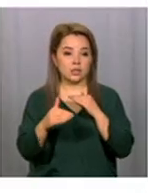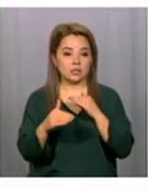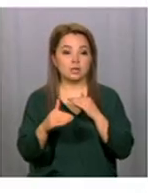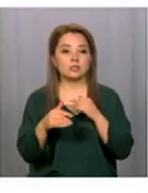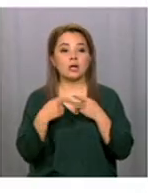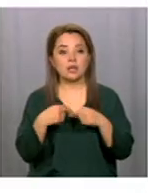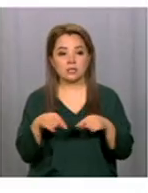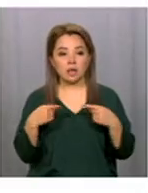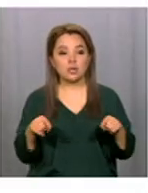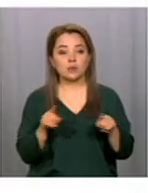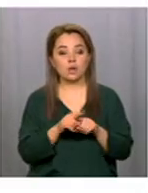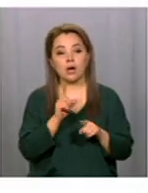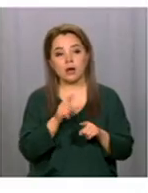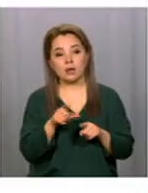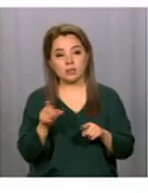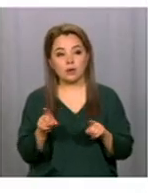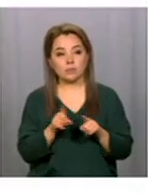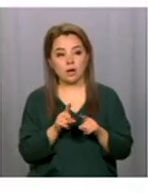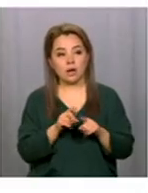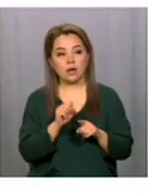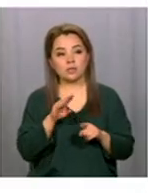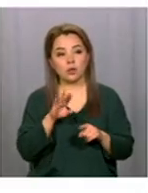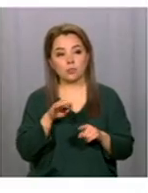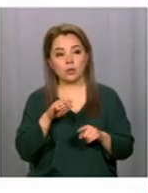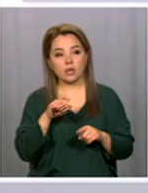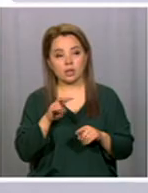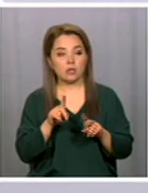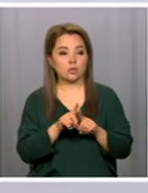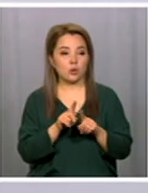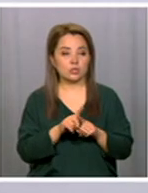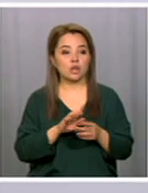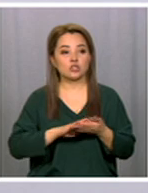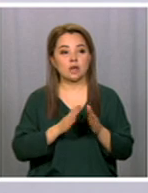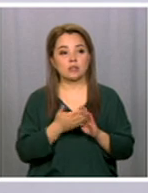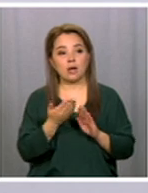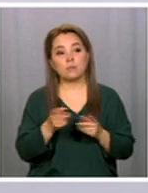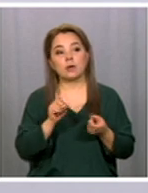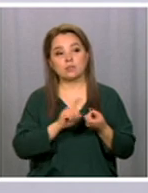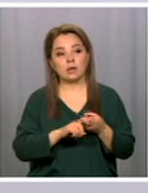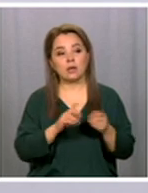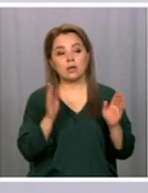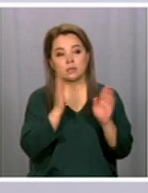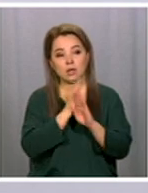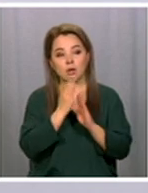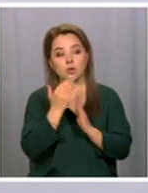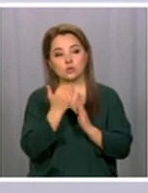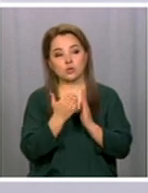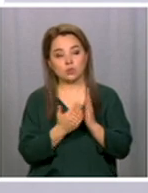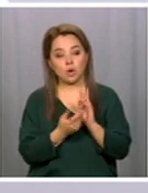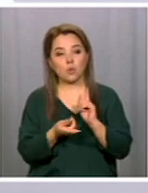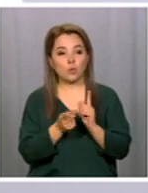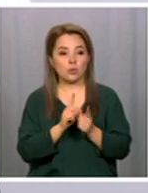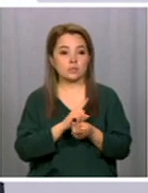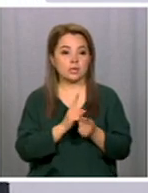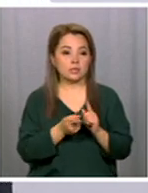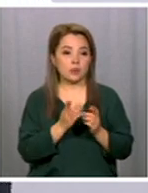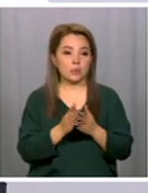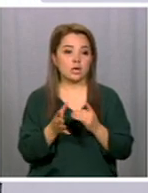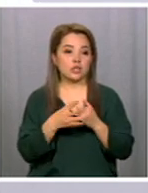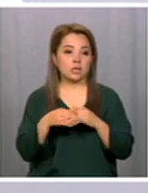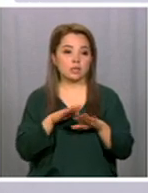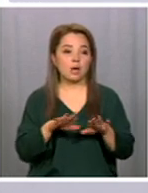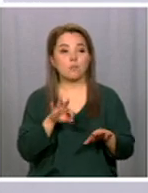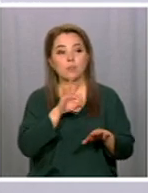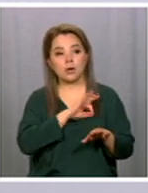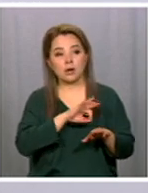әртүрлі адамдардың әртүрлі антропогендік жағдайларына байланысты экожүйеде өзгерістер болып отырады. Яғни, жерді пайдалану